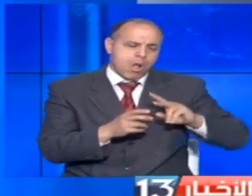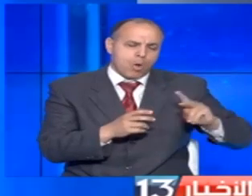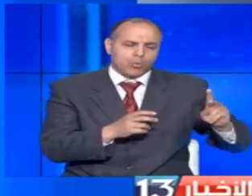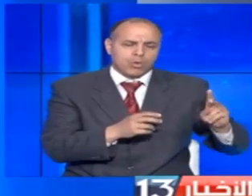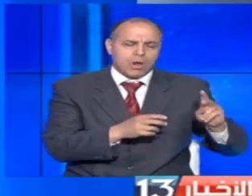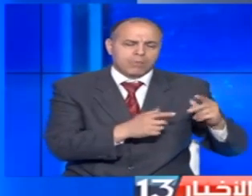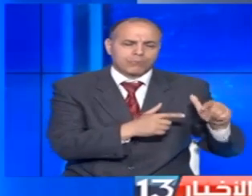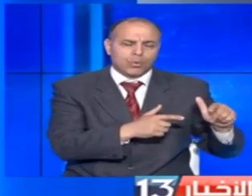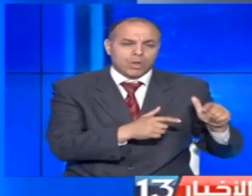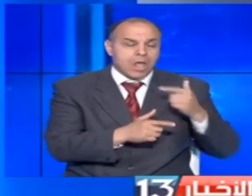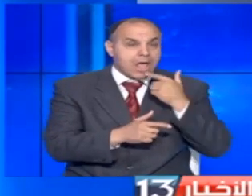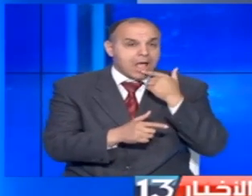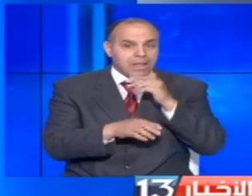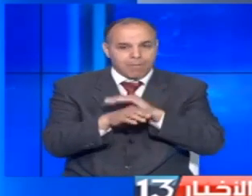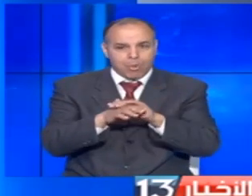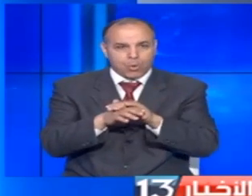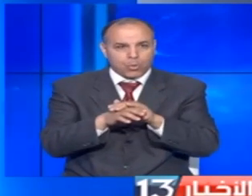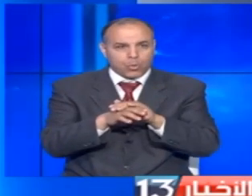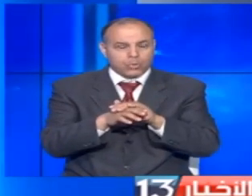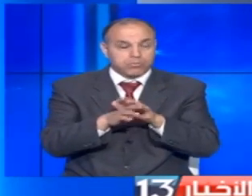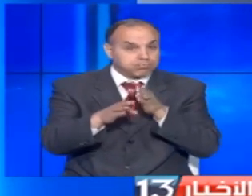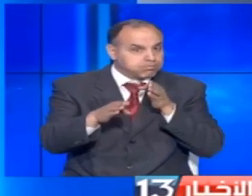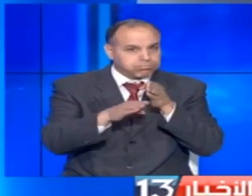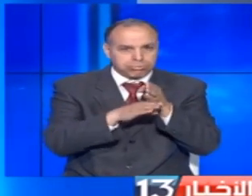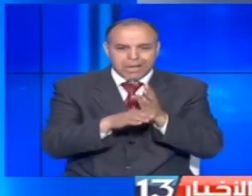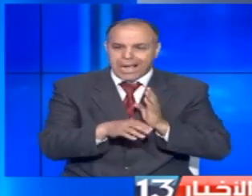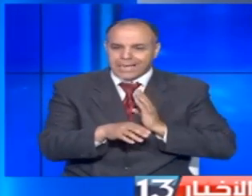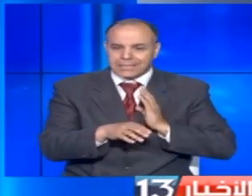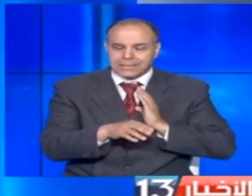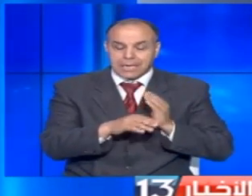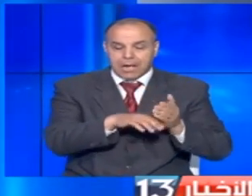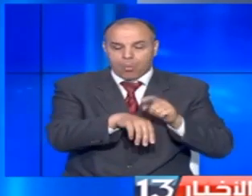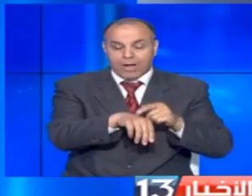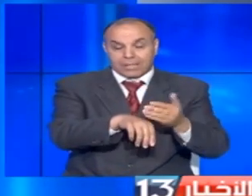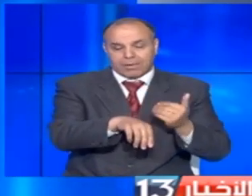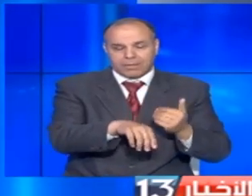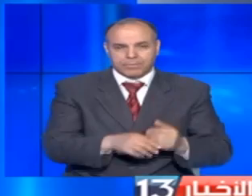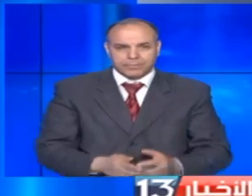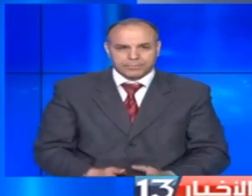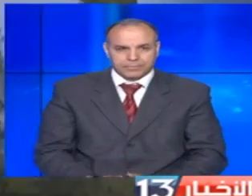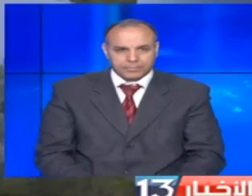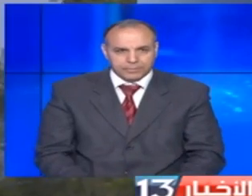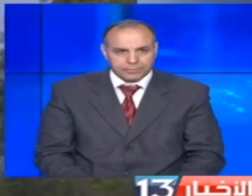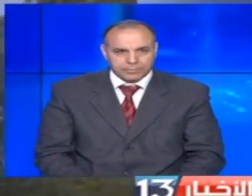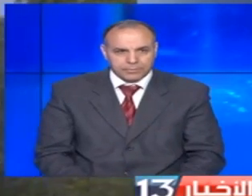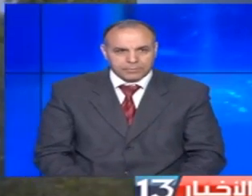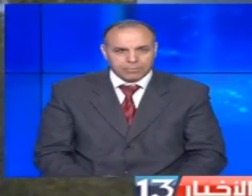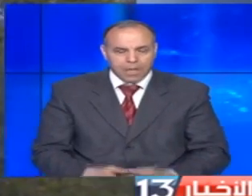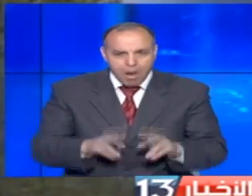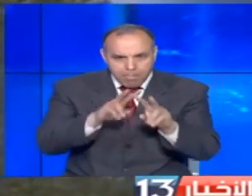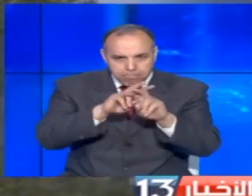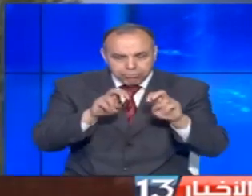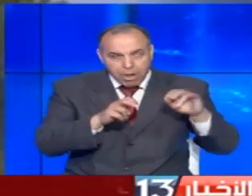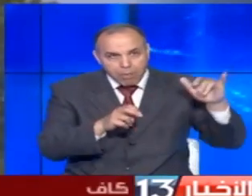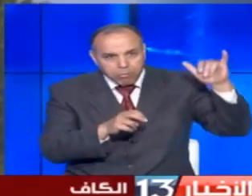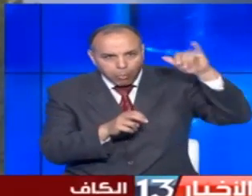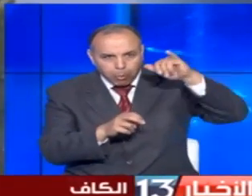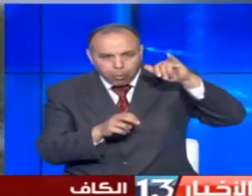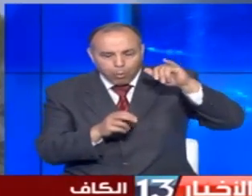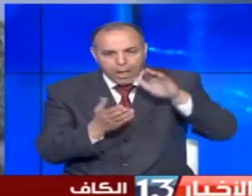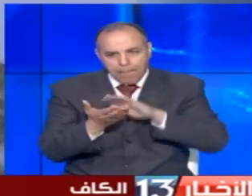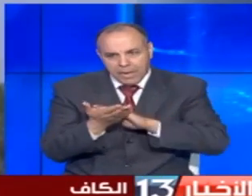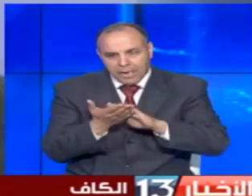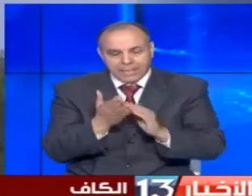اخرى وذلك في اطار تنفيذ عمليه عسكريه استباقيه عمليه تمشيط جويه وبريه